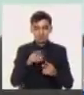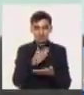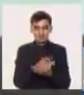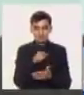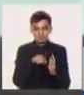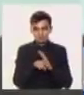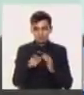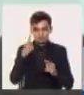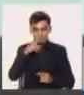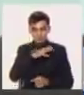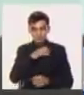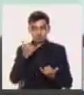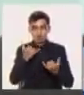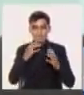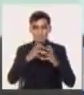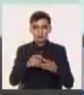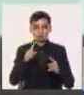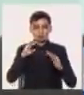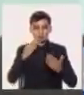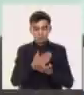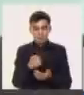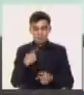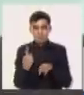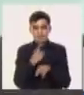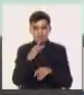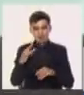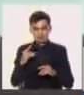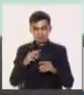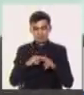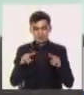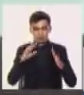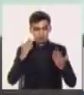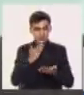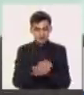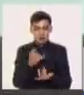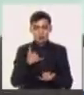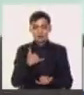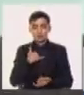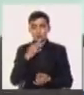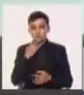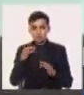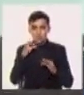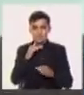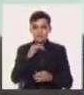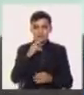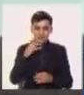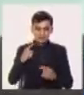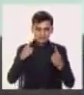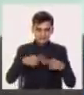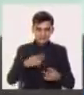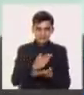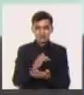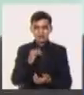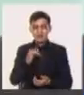То, что происходит в мире сейчас, мы впервые столкнулись с подобным. Но наш туристический сектор пережил и финансовый кризис, и